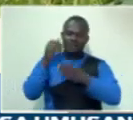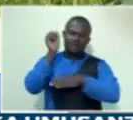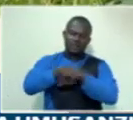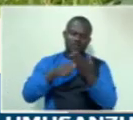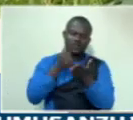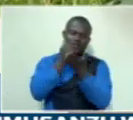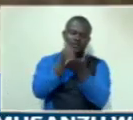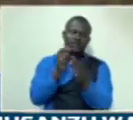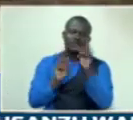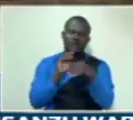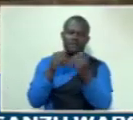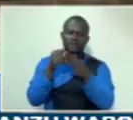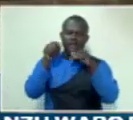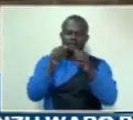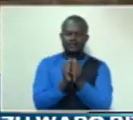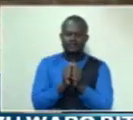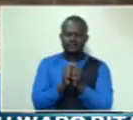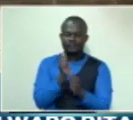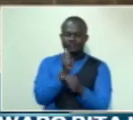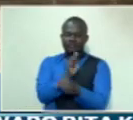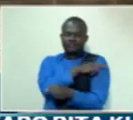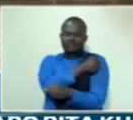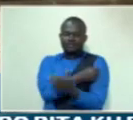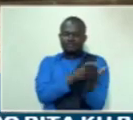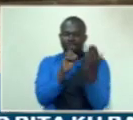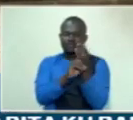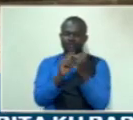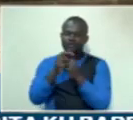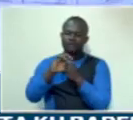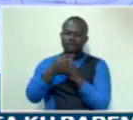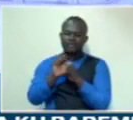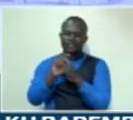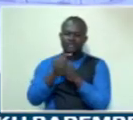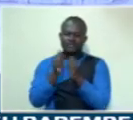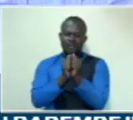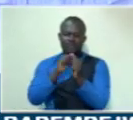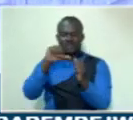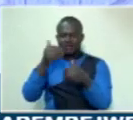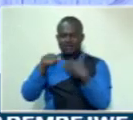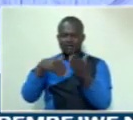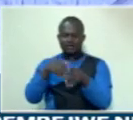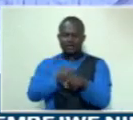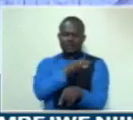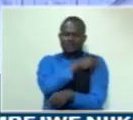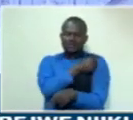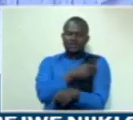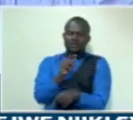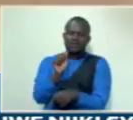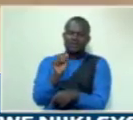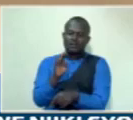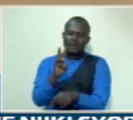gufasha abatugana yaba bakorera kuri ibi bitaro by'akarere ka Nyarugenge ndetse n'ahandi nko ku bitaro bya